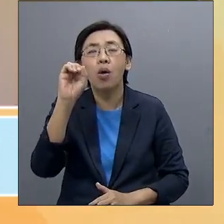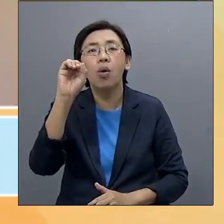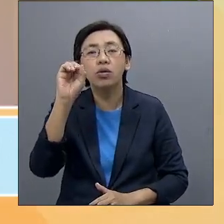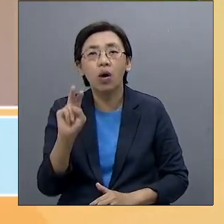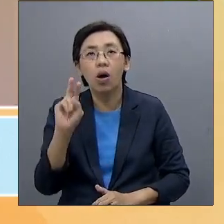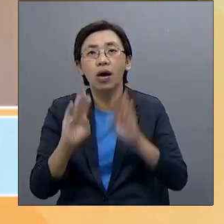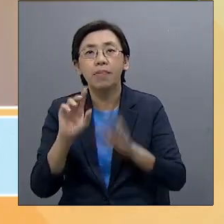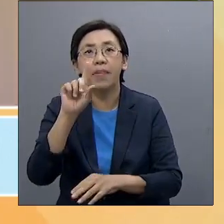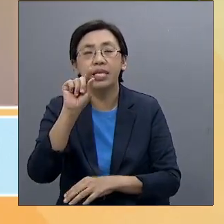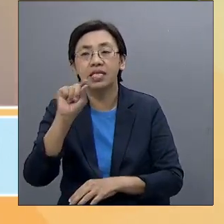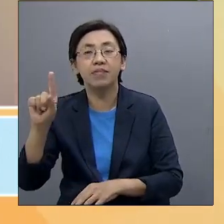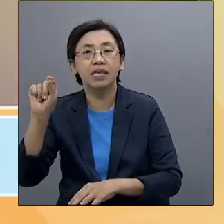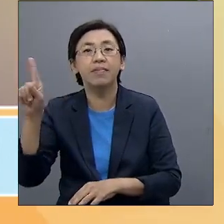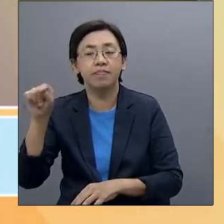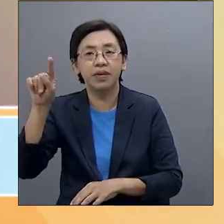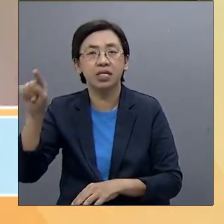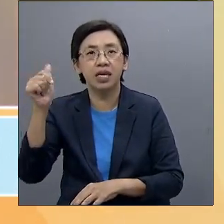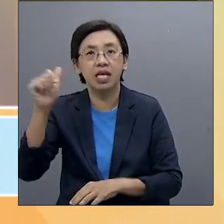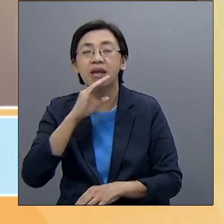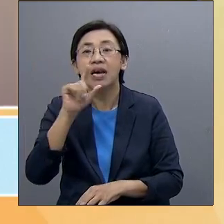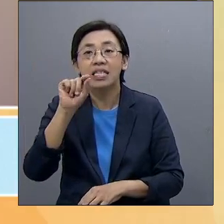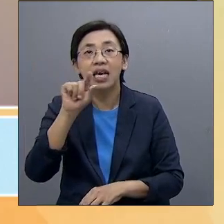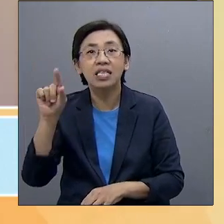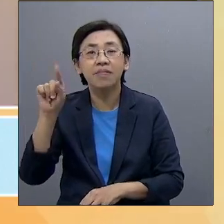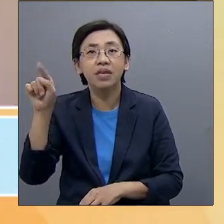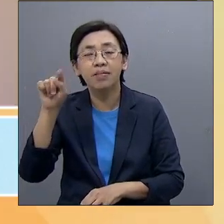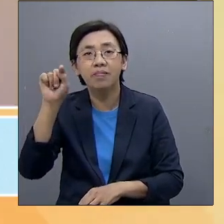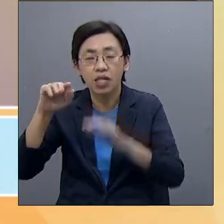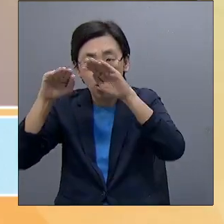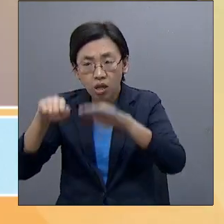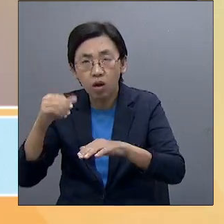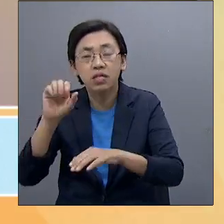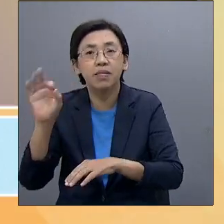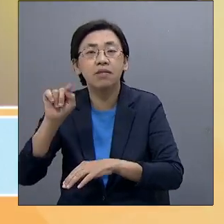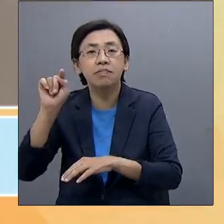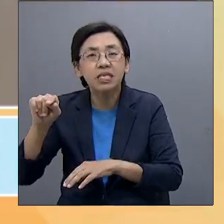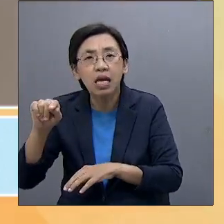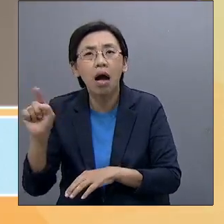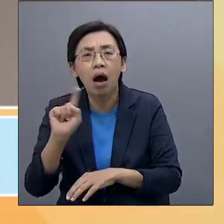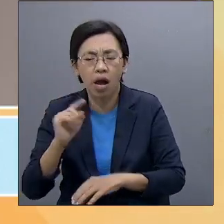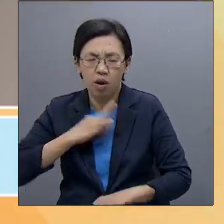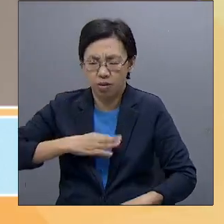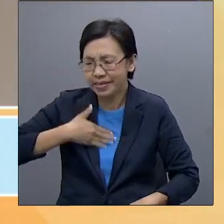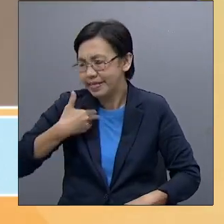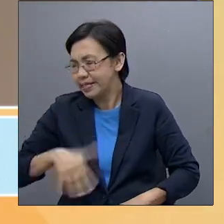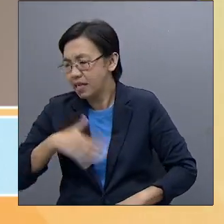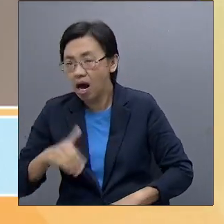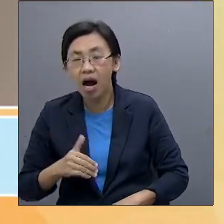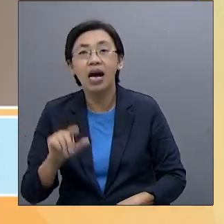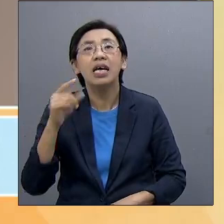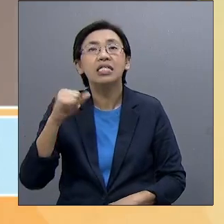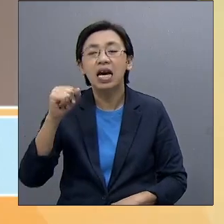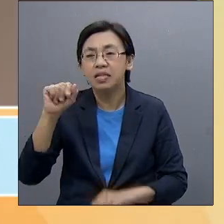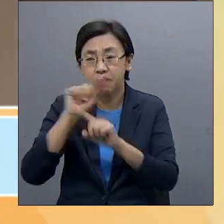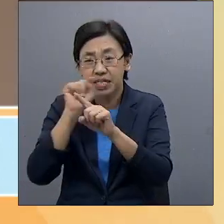มาณ 20-21% เนี่ยฮะถ้าลดต่ำกว่าสัก 19% เนี่ยเราจะเริ่มมีอาการไม่สบายแล้วถ้าต่ำกว่านั้นมากๆสัก